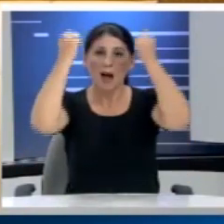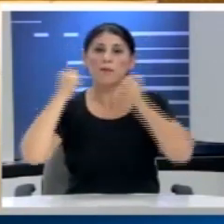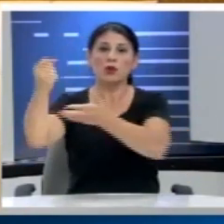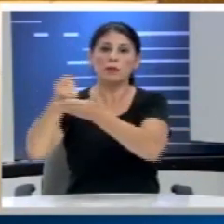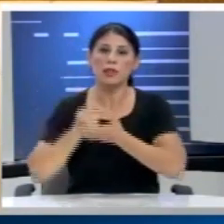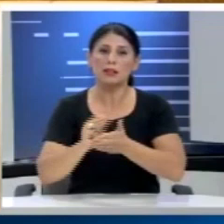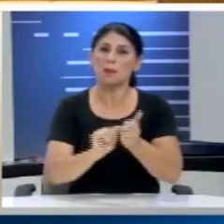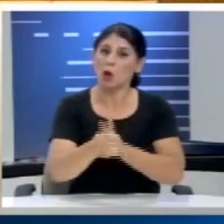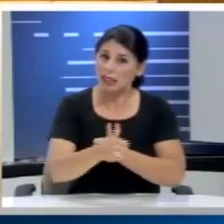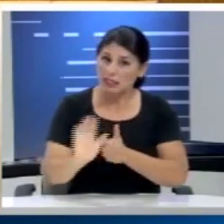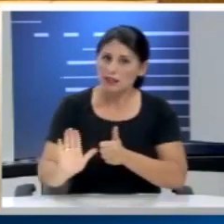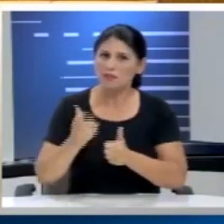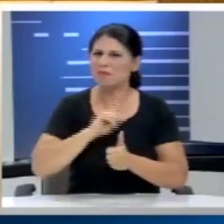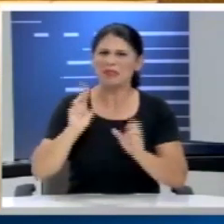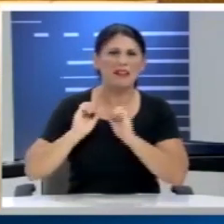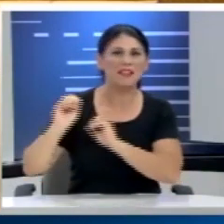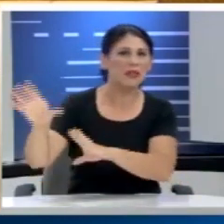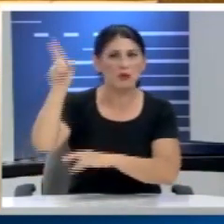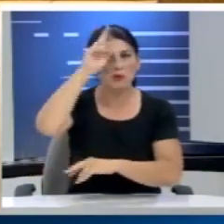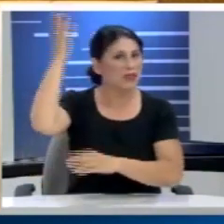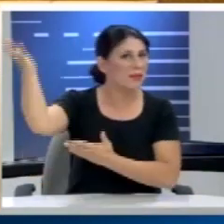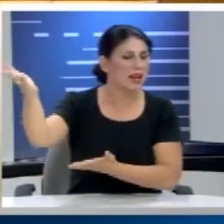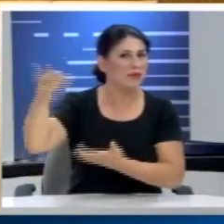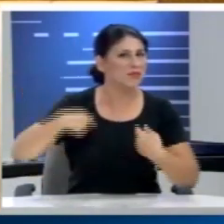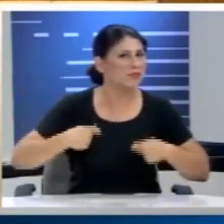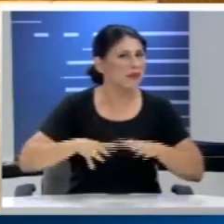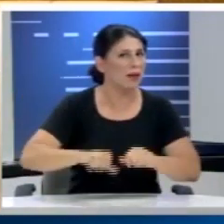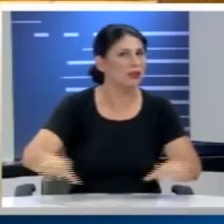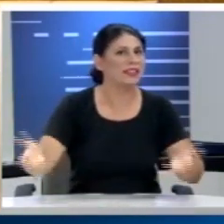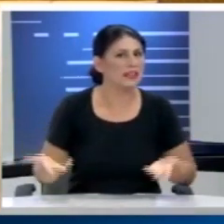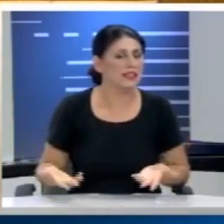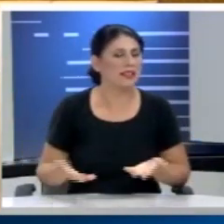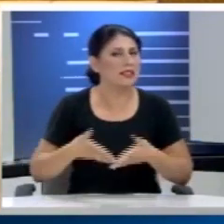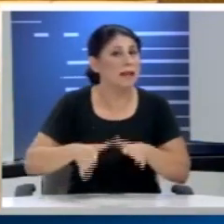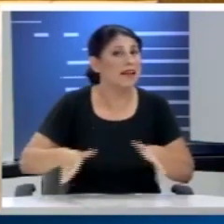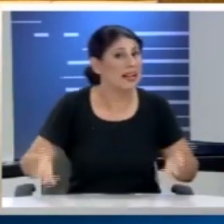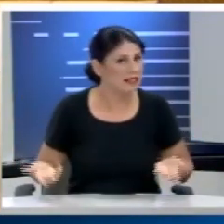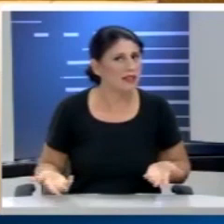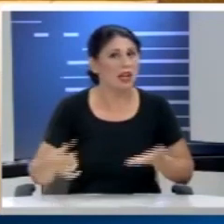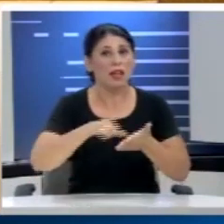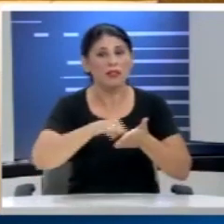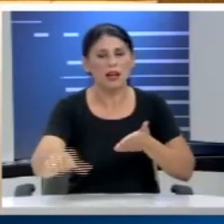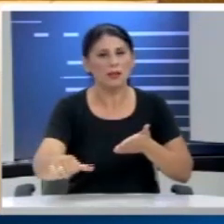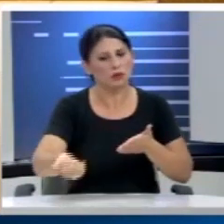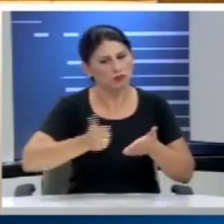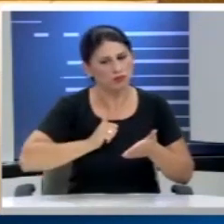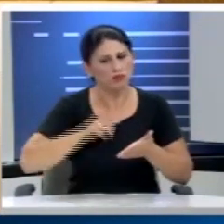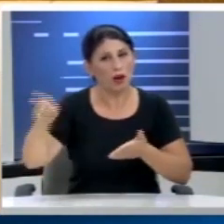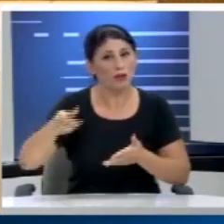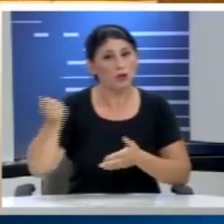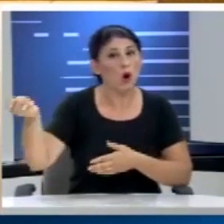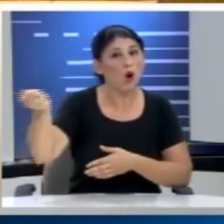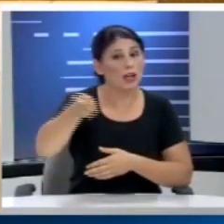αποζημιώσεις και επανορθώσεις, μην τα χαρίζετε στους γερμανούς καπιταλιστές υπεριαλιστές. Διαγράψτε μονομερώς το